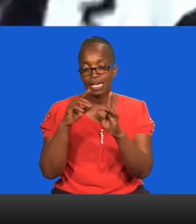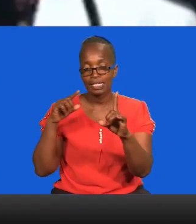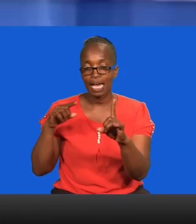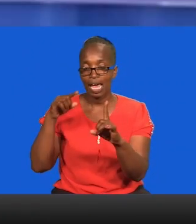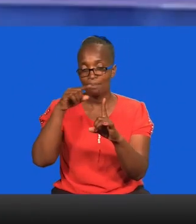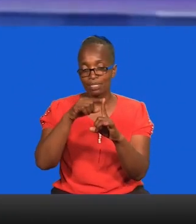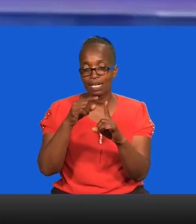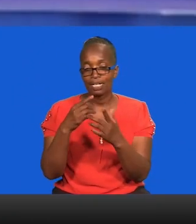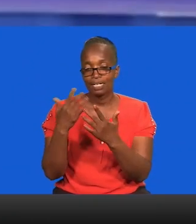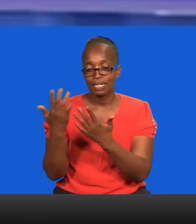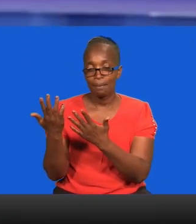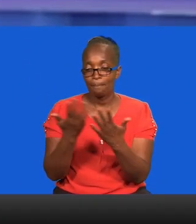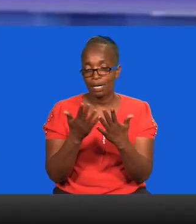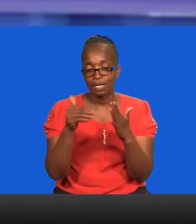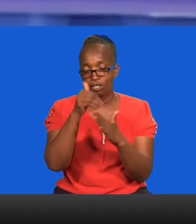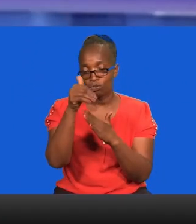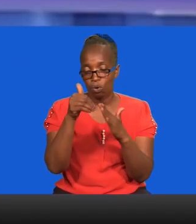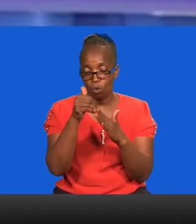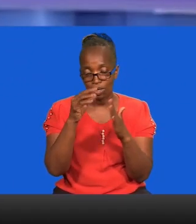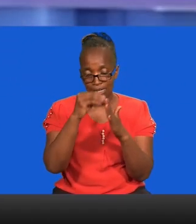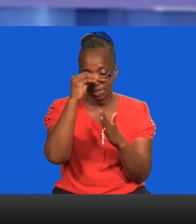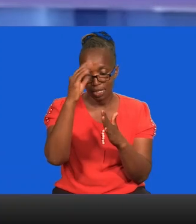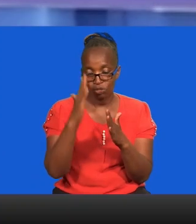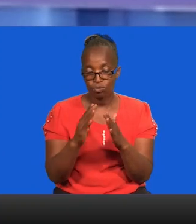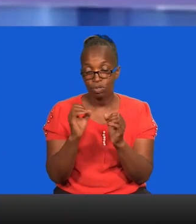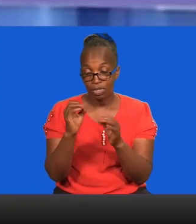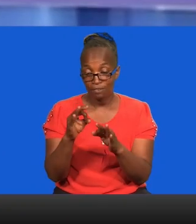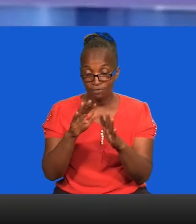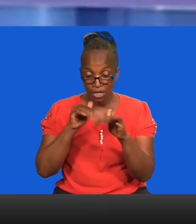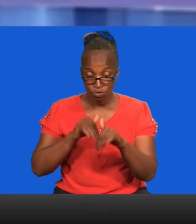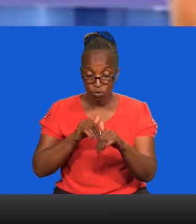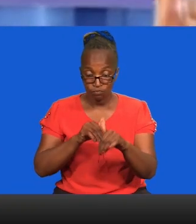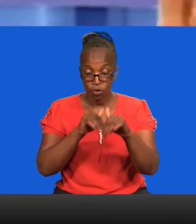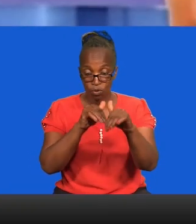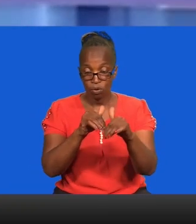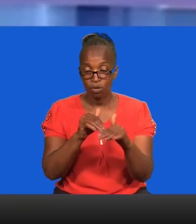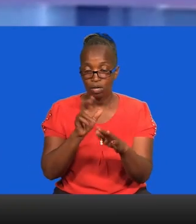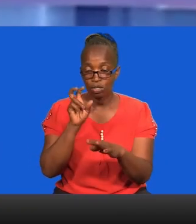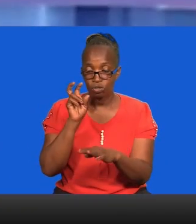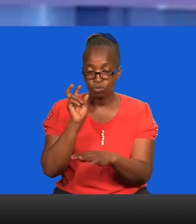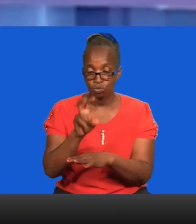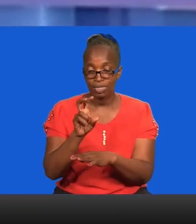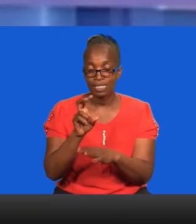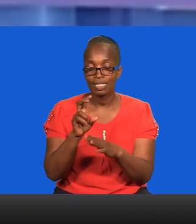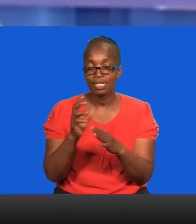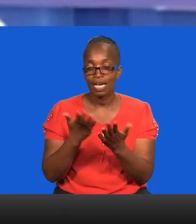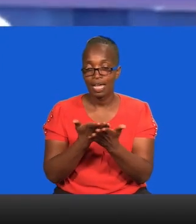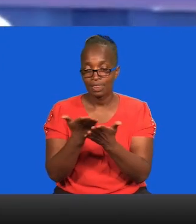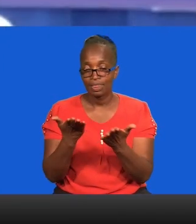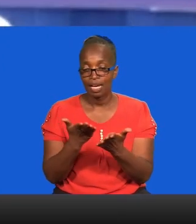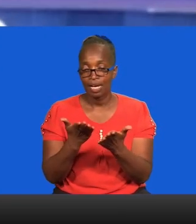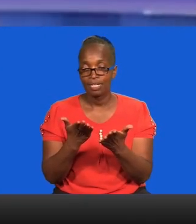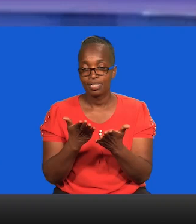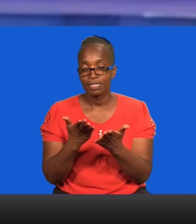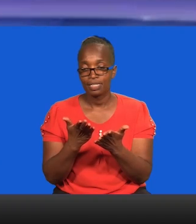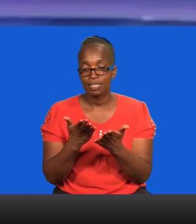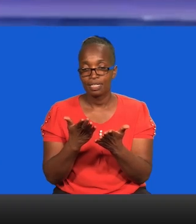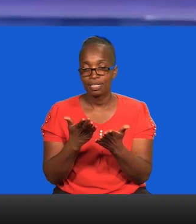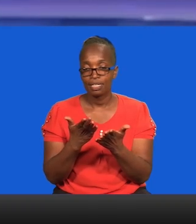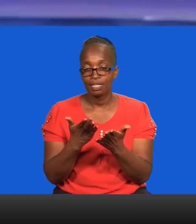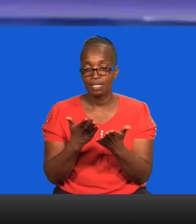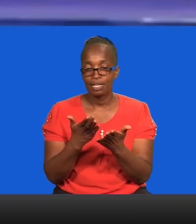ya juu. When you follow, you also find that there is bursary fund given from the taxpayers'